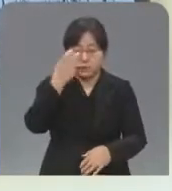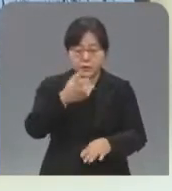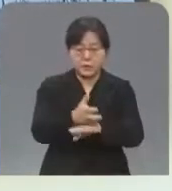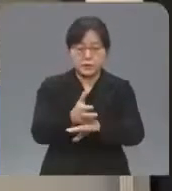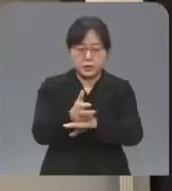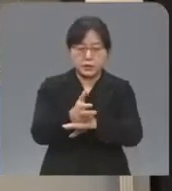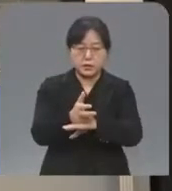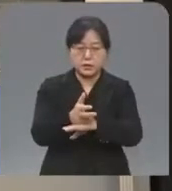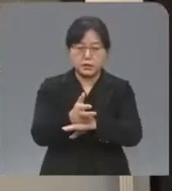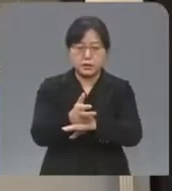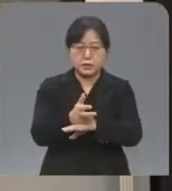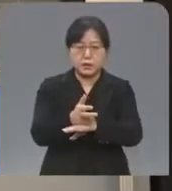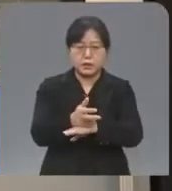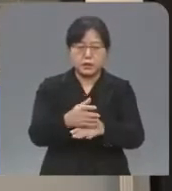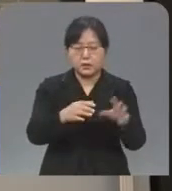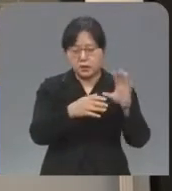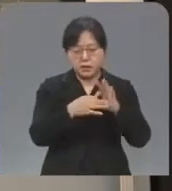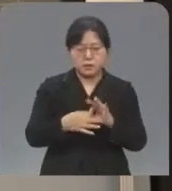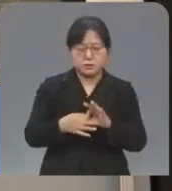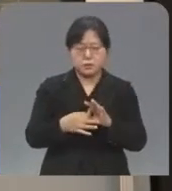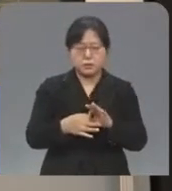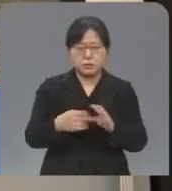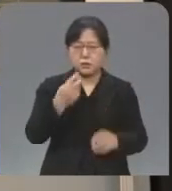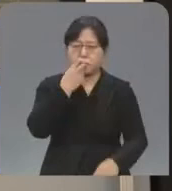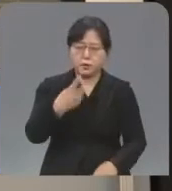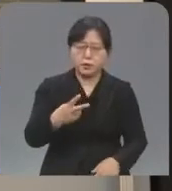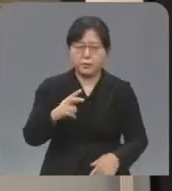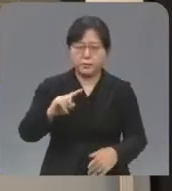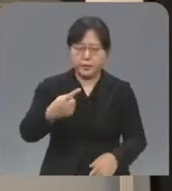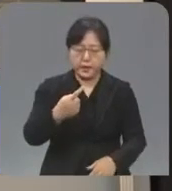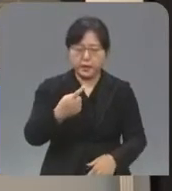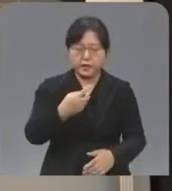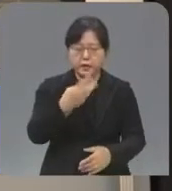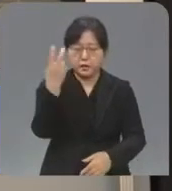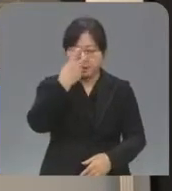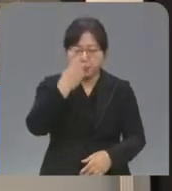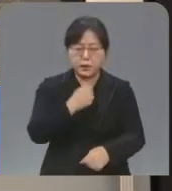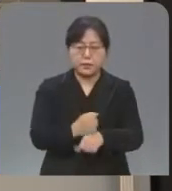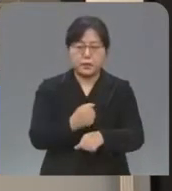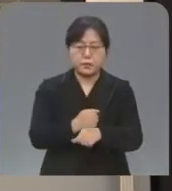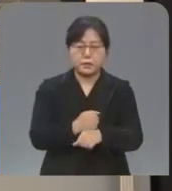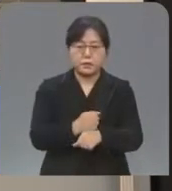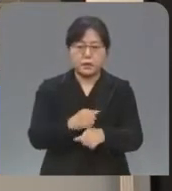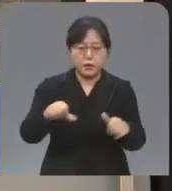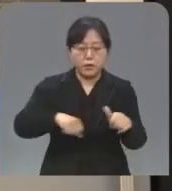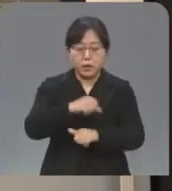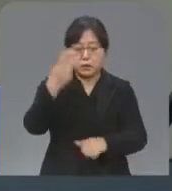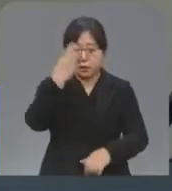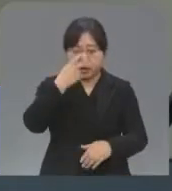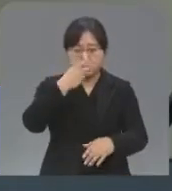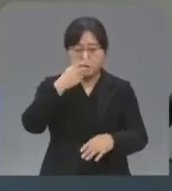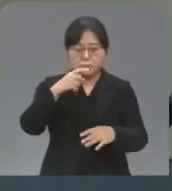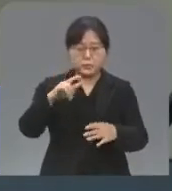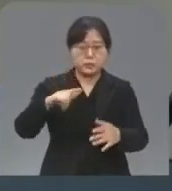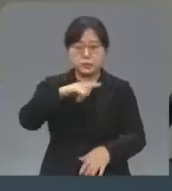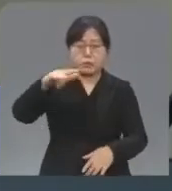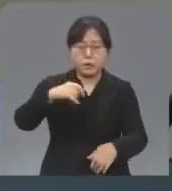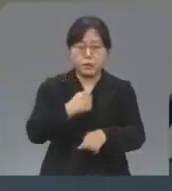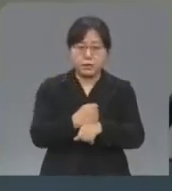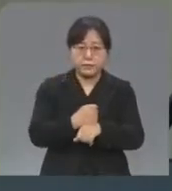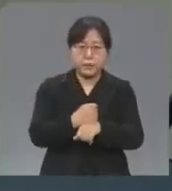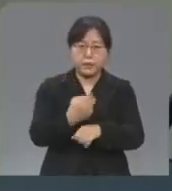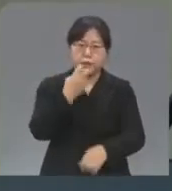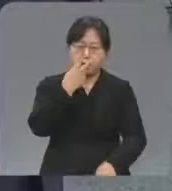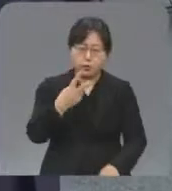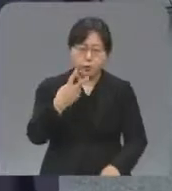이동 중에도 실시간으로 지정 악취 물질 등 100여 종에 대한 모니터링을 할 수 있으며 환경 감시 측정 드론을 띄우면 대기 중의